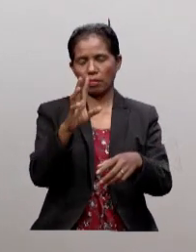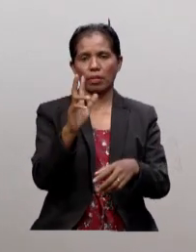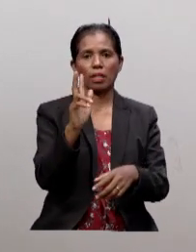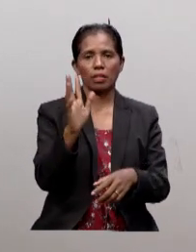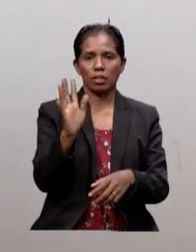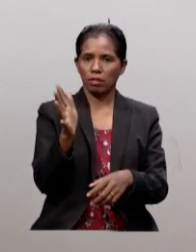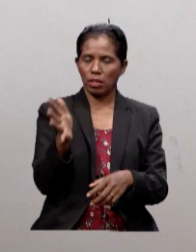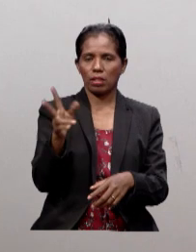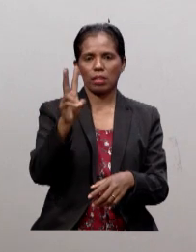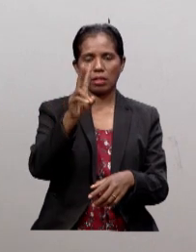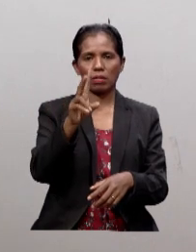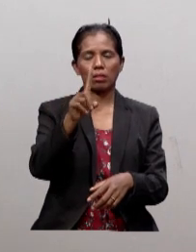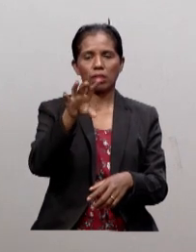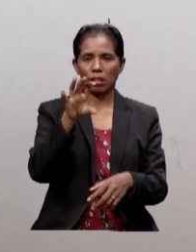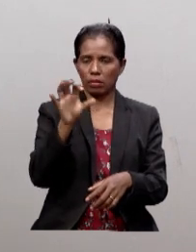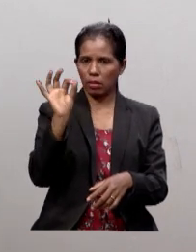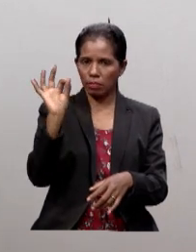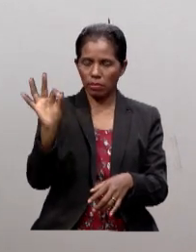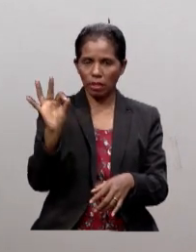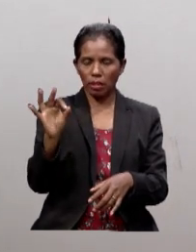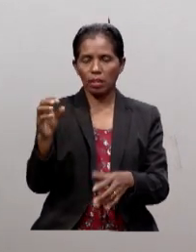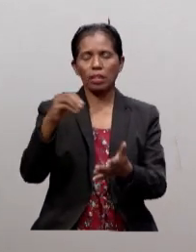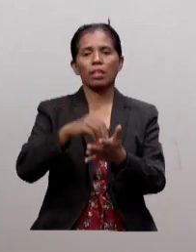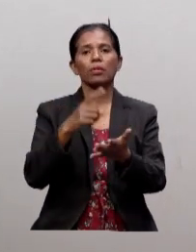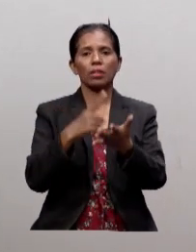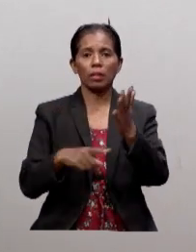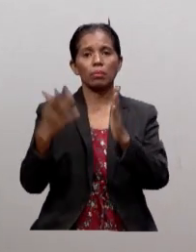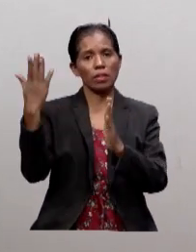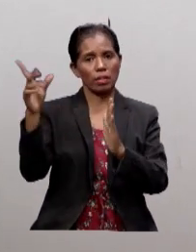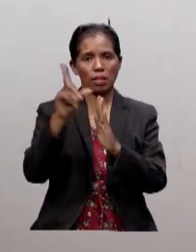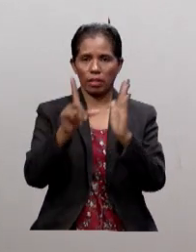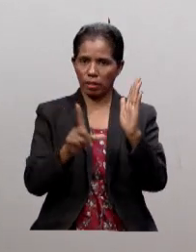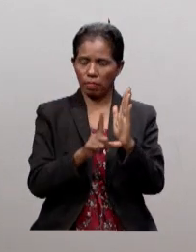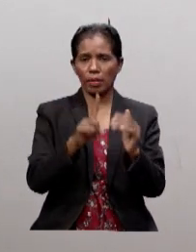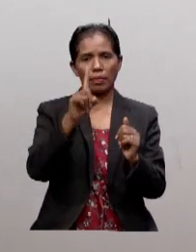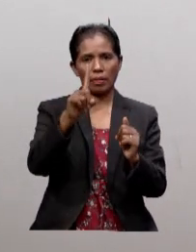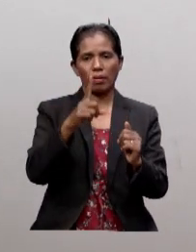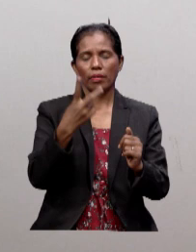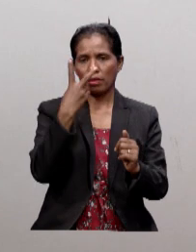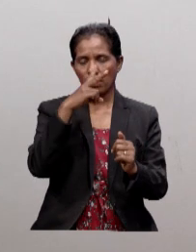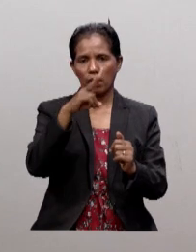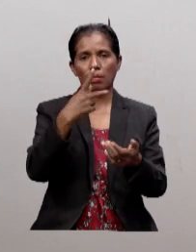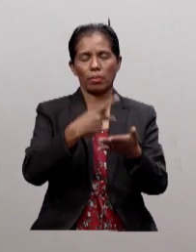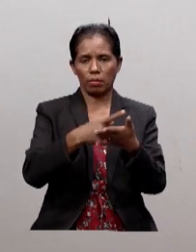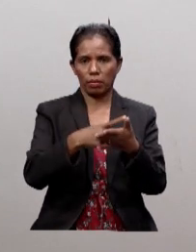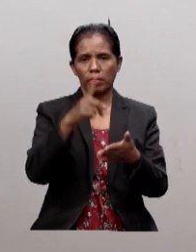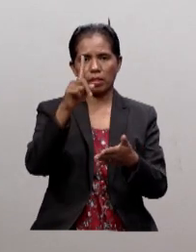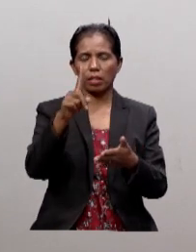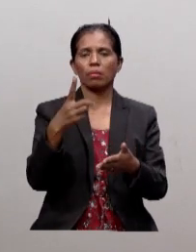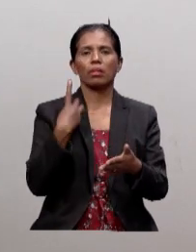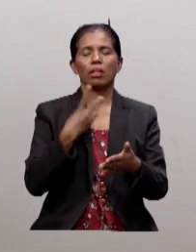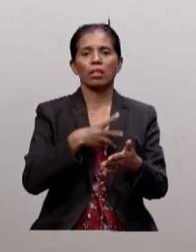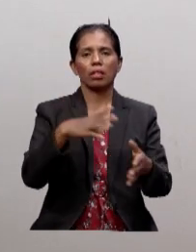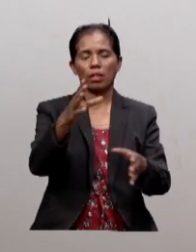55-69, tentang propoin sa dama kihale ini. Nabe ida, proposta ida maka ita